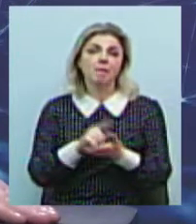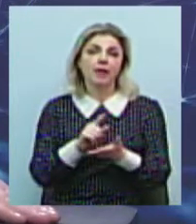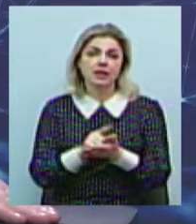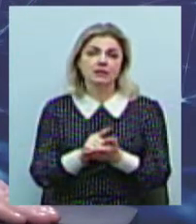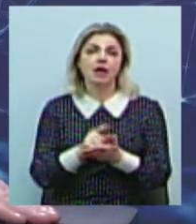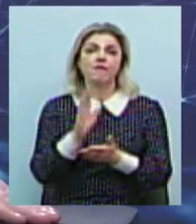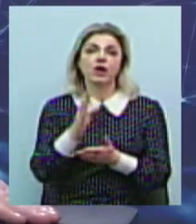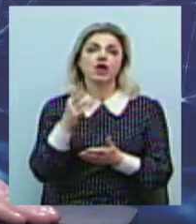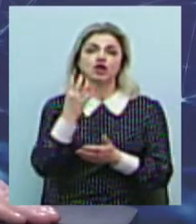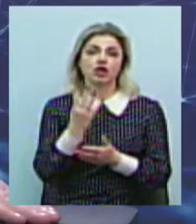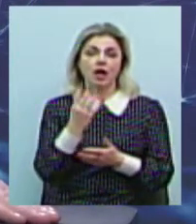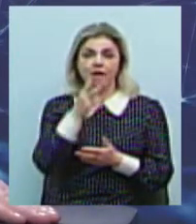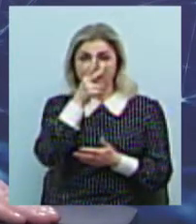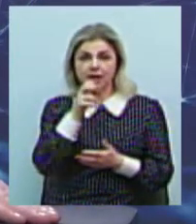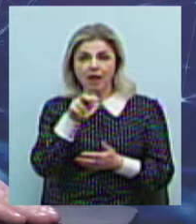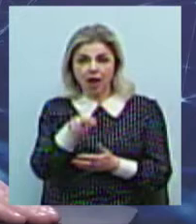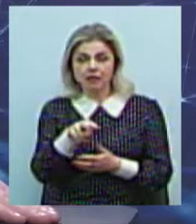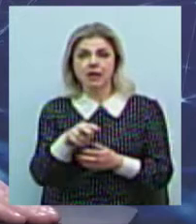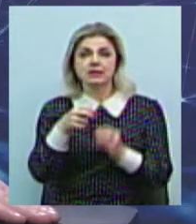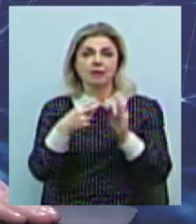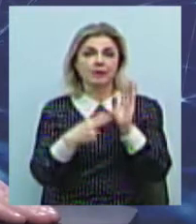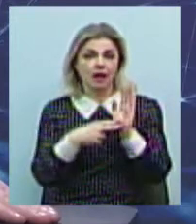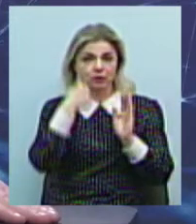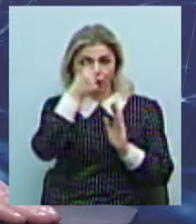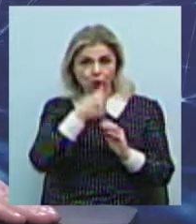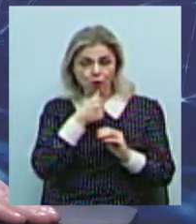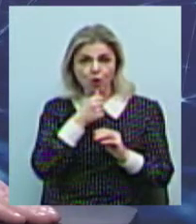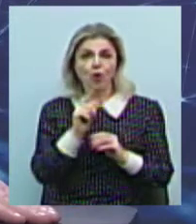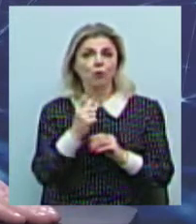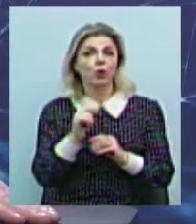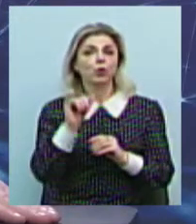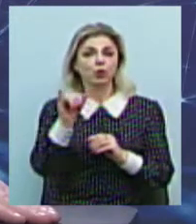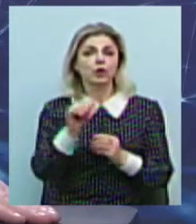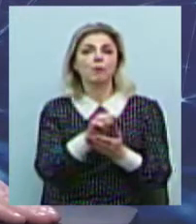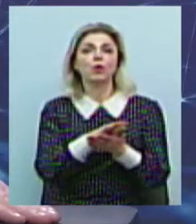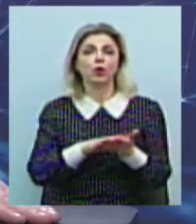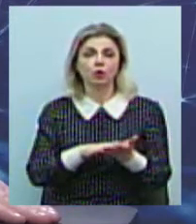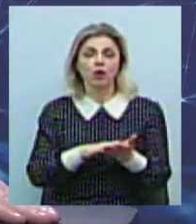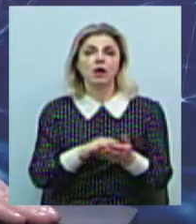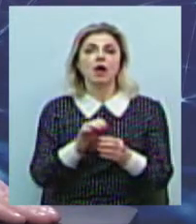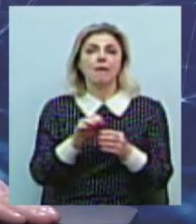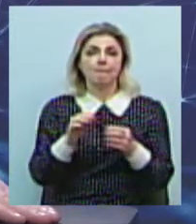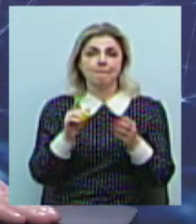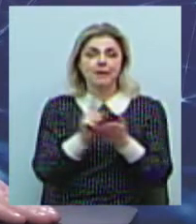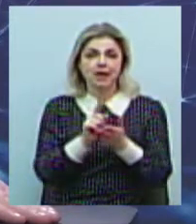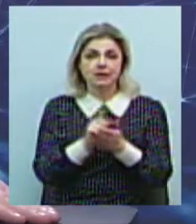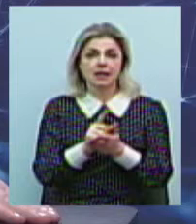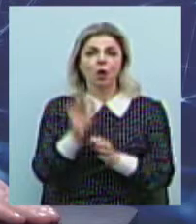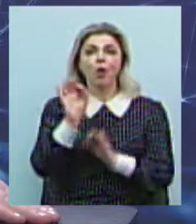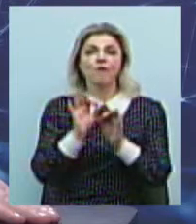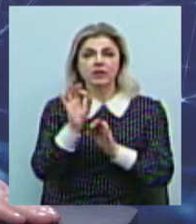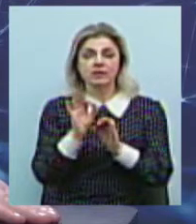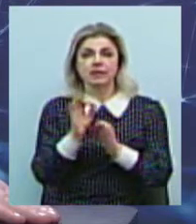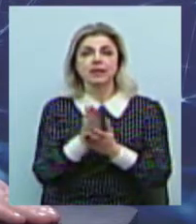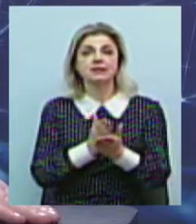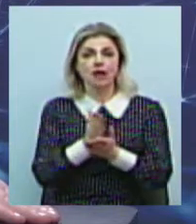призначені в 4 кварталі 2017 року, тому що у них продовжувалося призначення пенсій із коефіцієнтом страхового